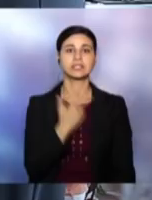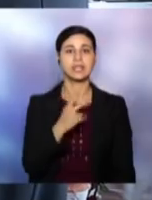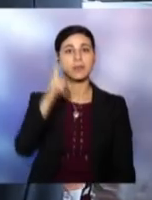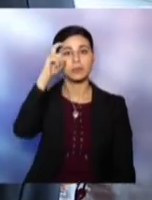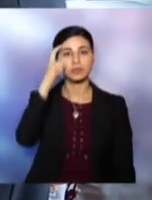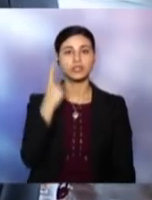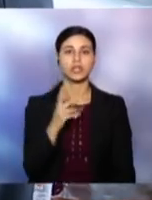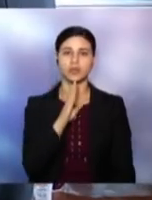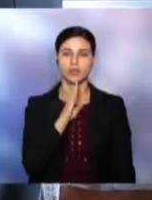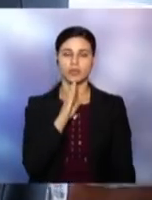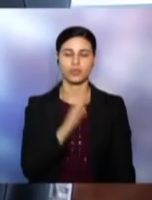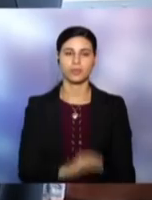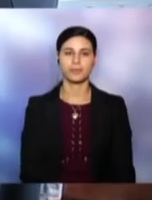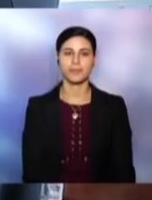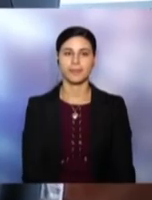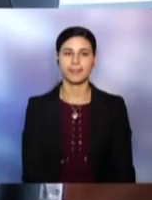გოგო.